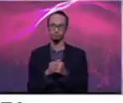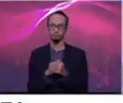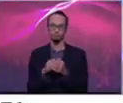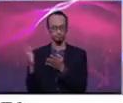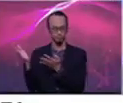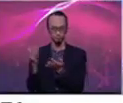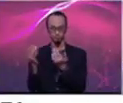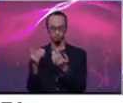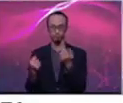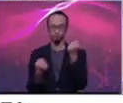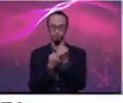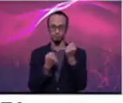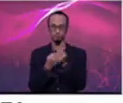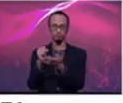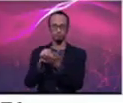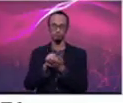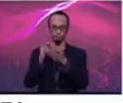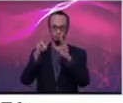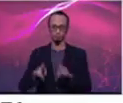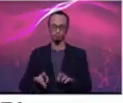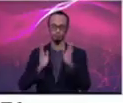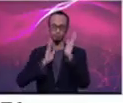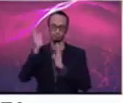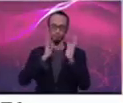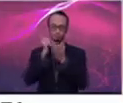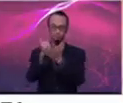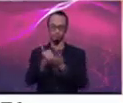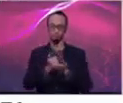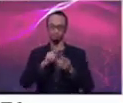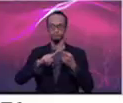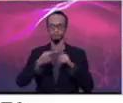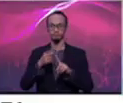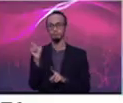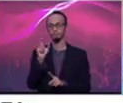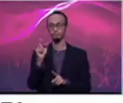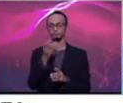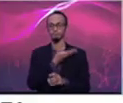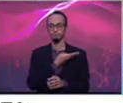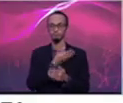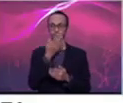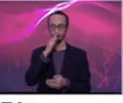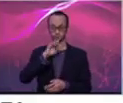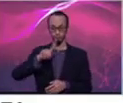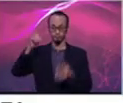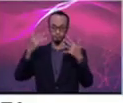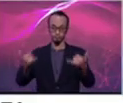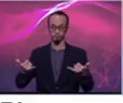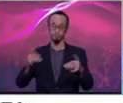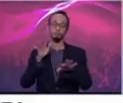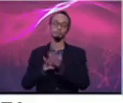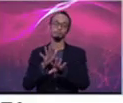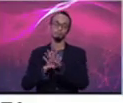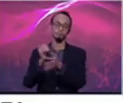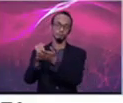melalui sumbangan rakyat Malaysia untuk membantu saudara Islam di Gaza Alhamdulillah sebenarnya kita dah ramai